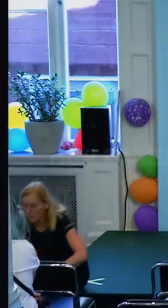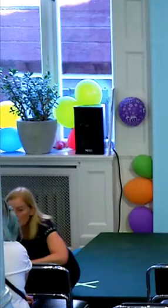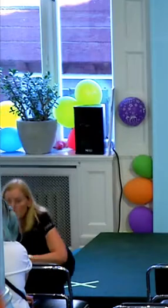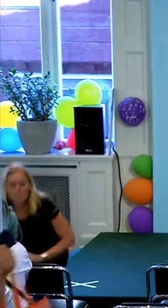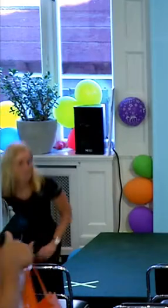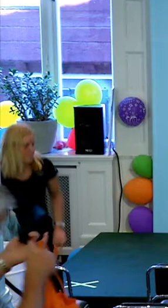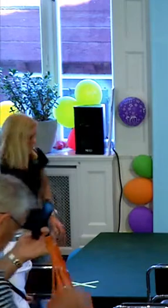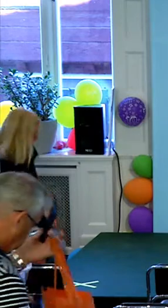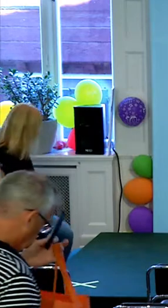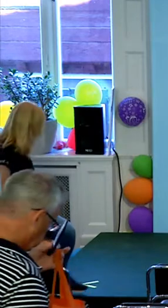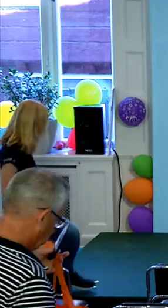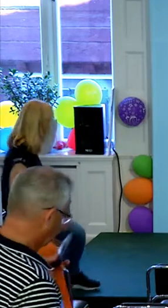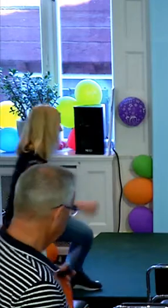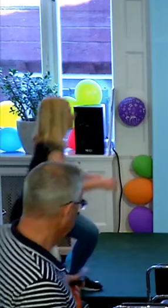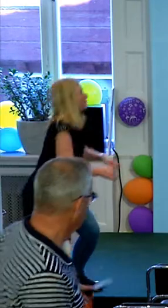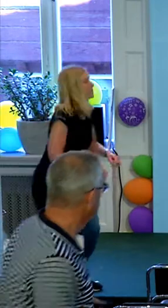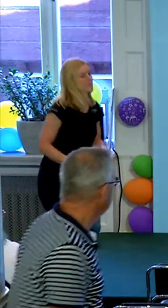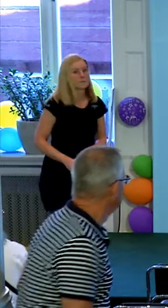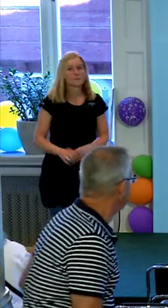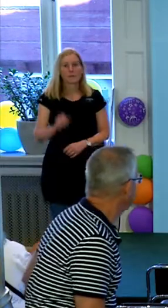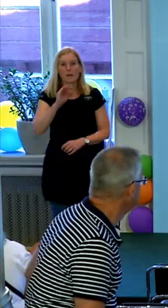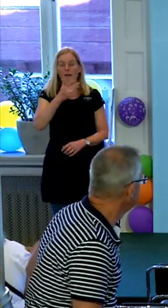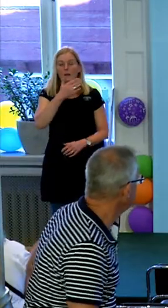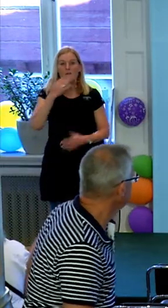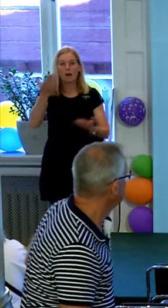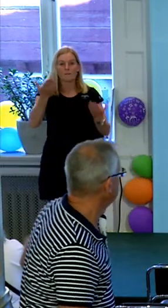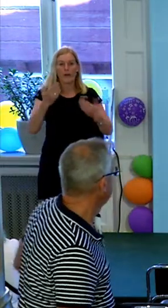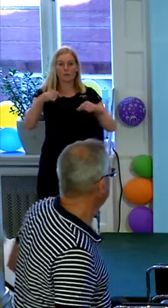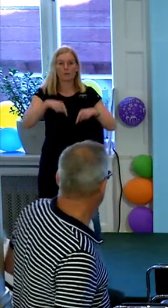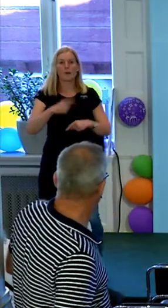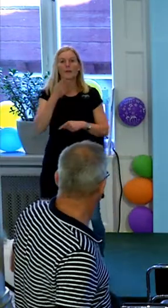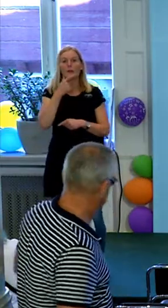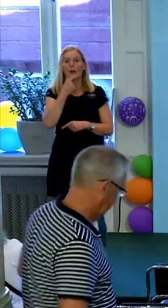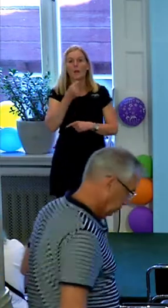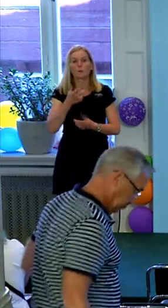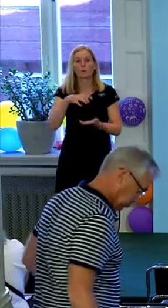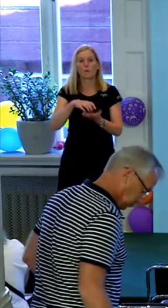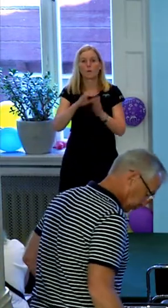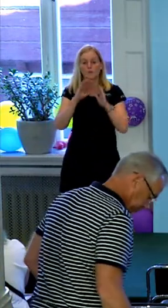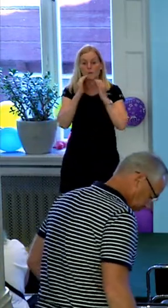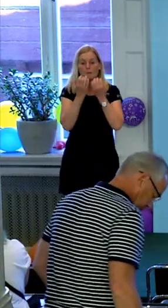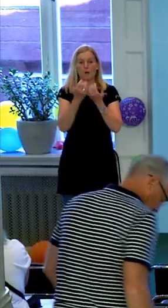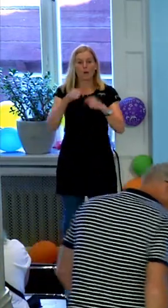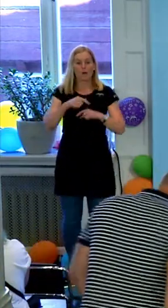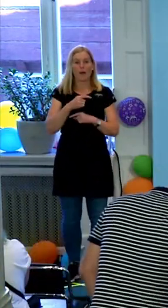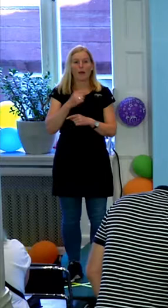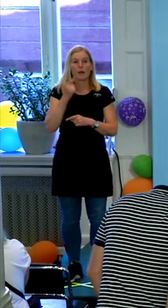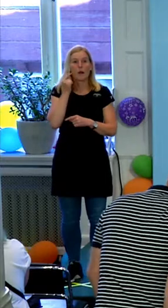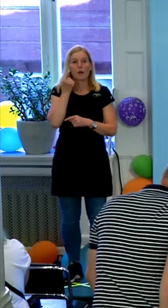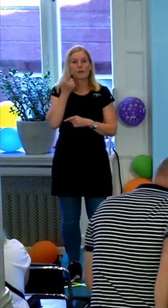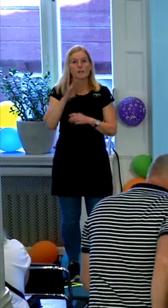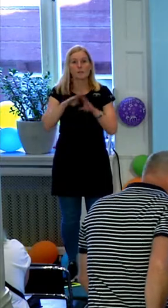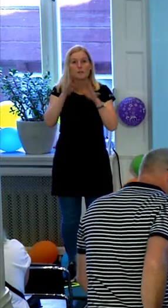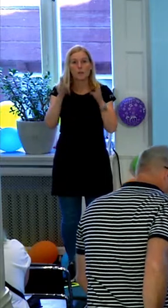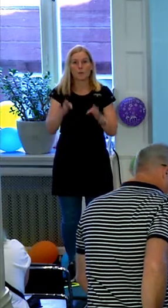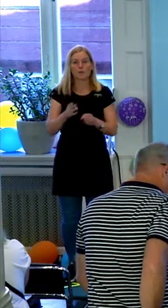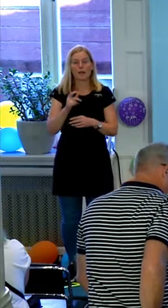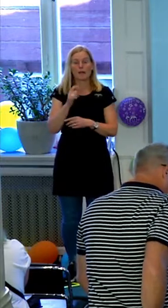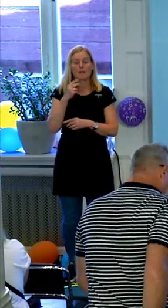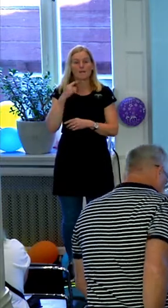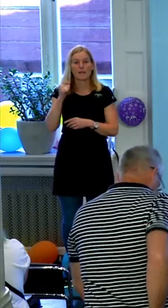Hej och varmt välkomna till Lunds kommuns seminarium här i Öresundshuset i Visby